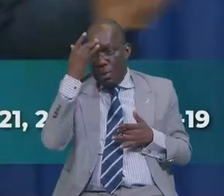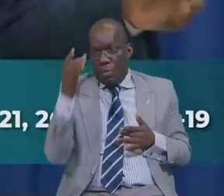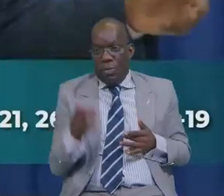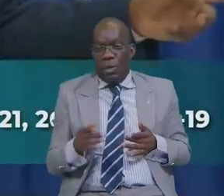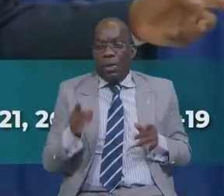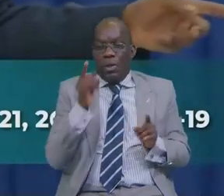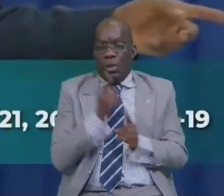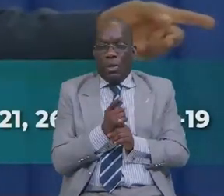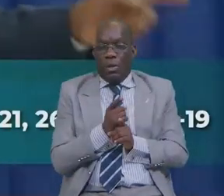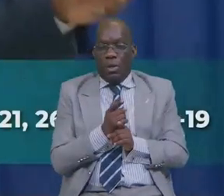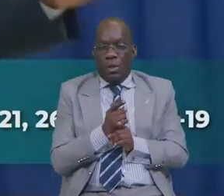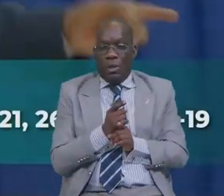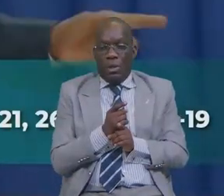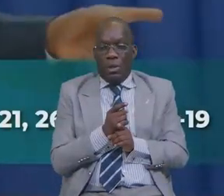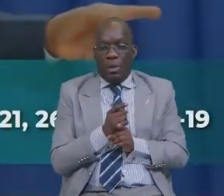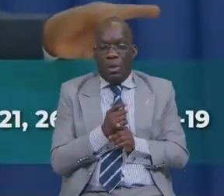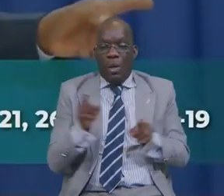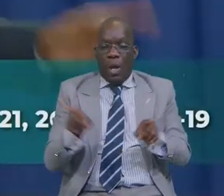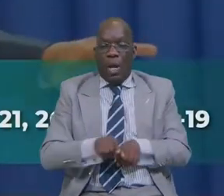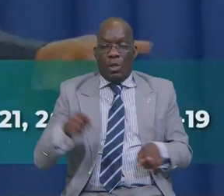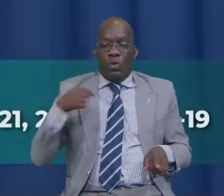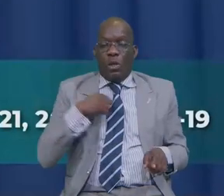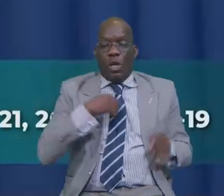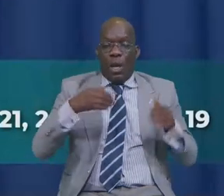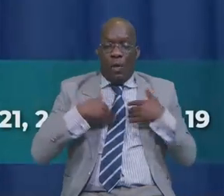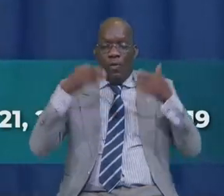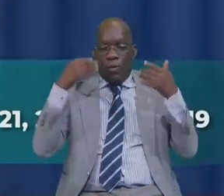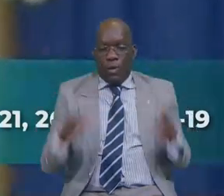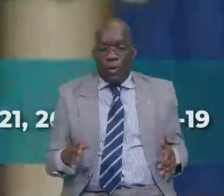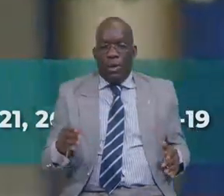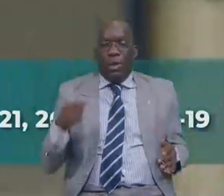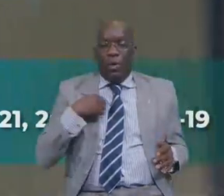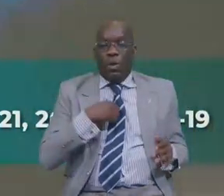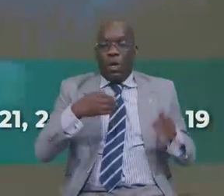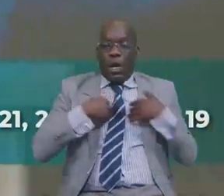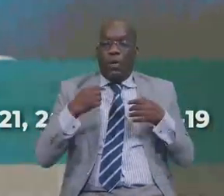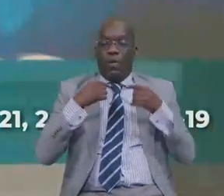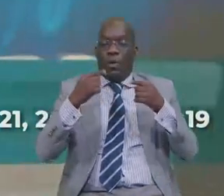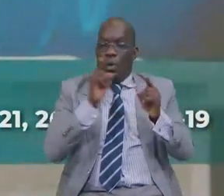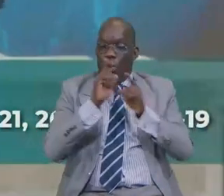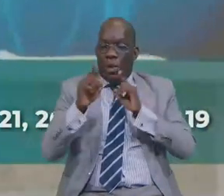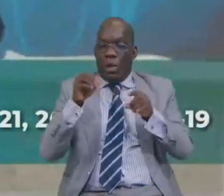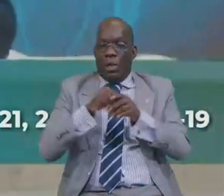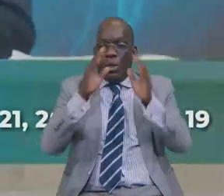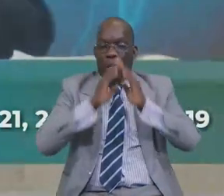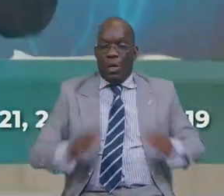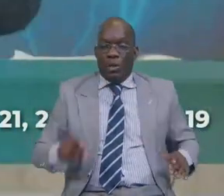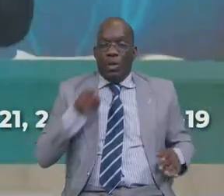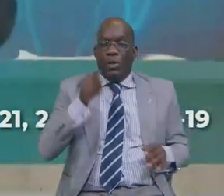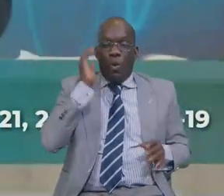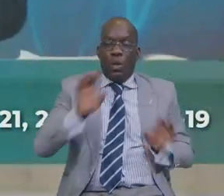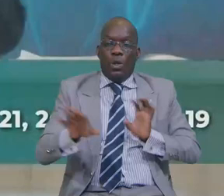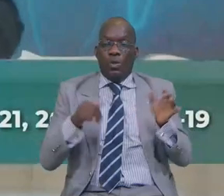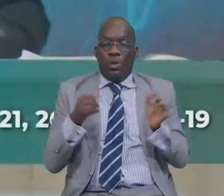Comme vous me voyez faire. Nous en avons discuté à la maison dans la journée. Donc toi, tu vas le faire.